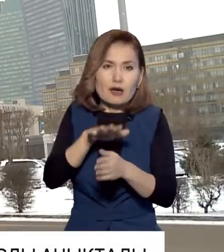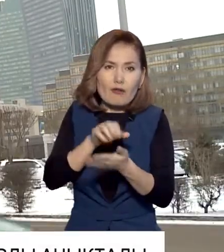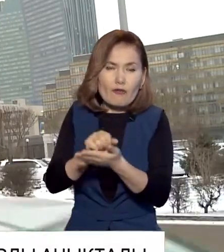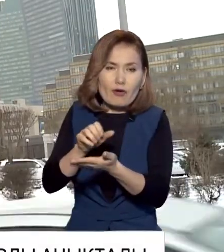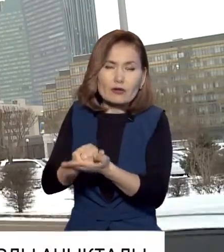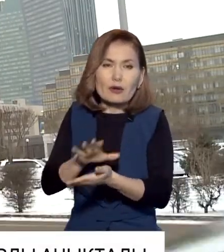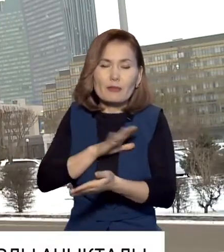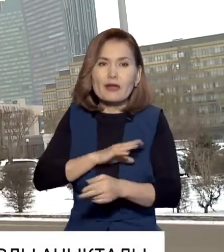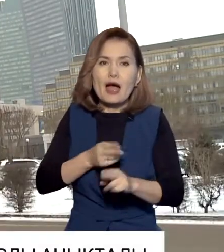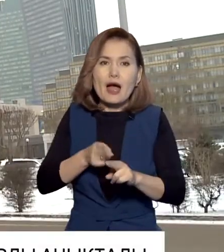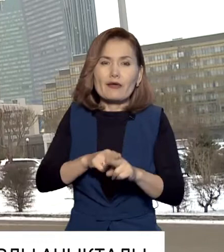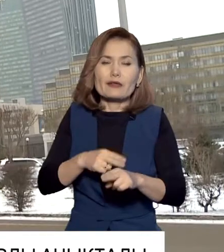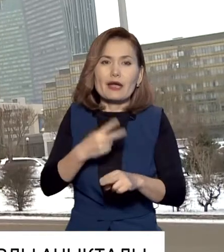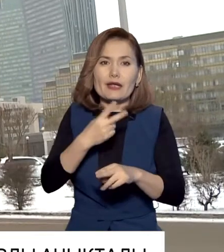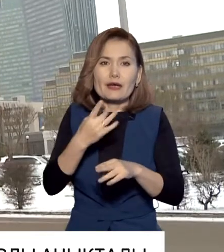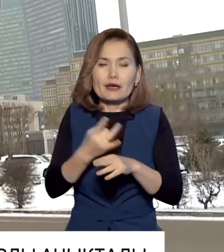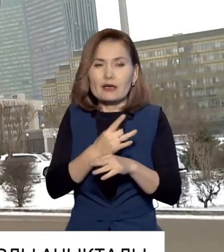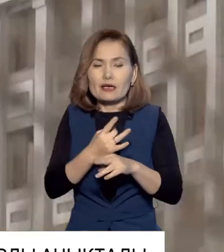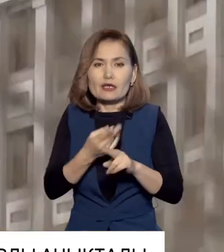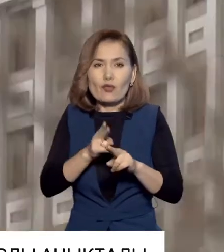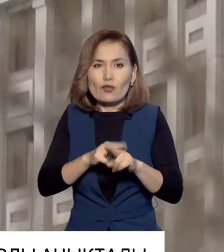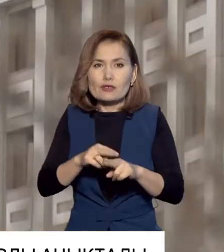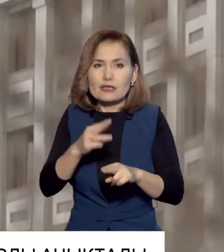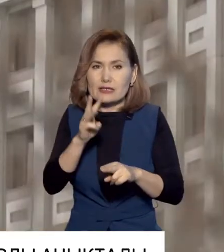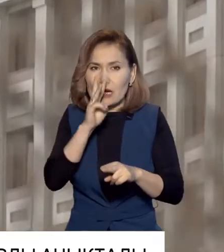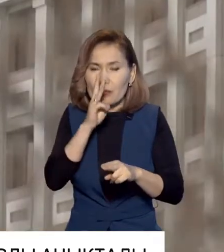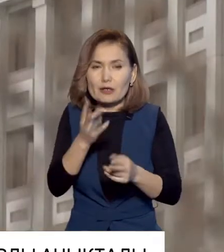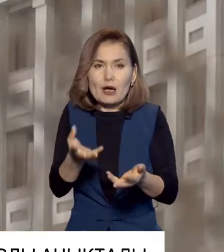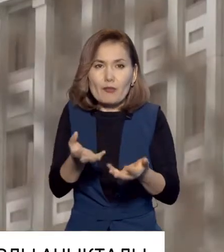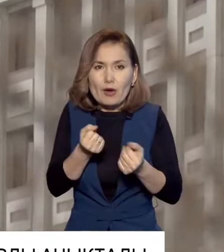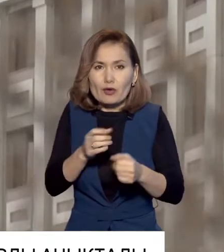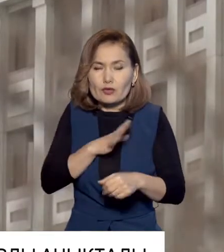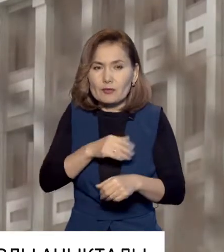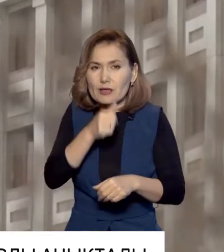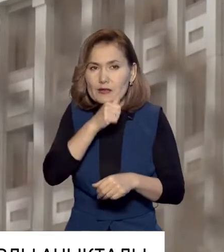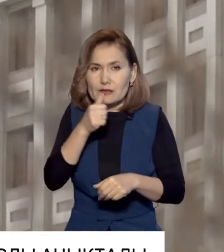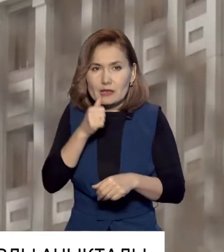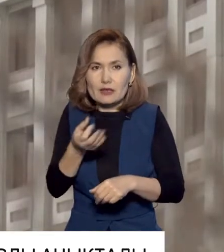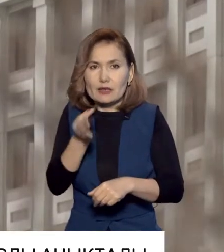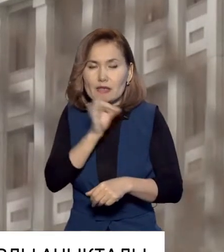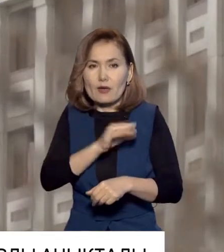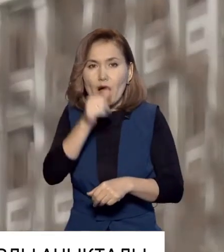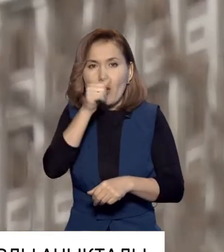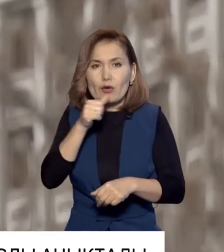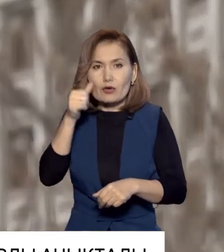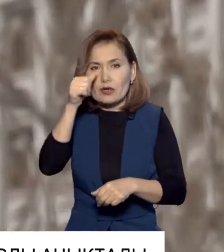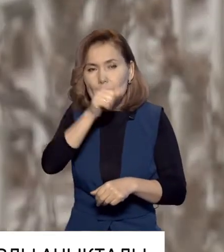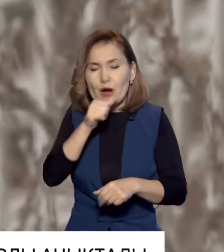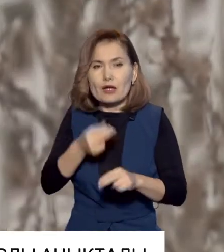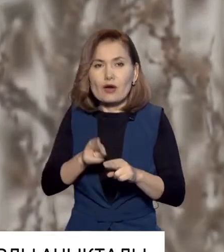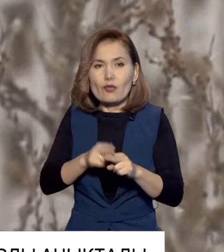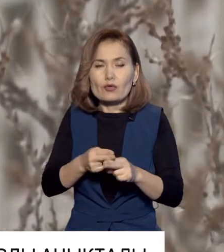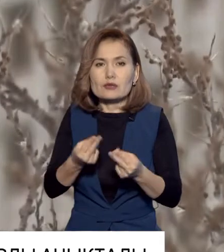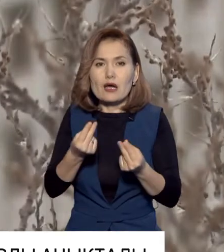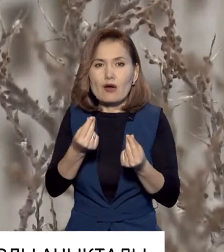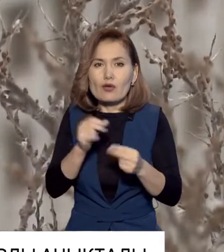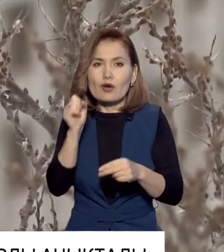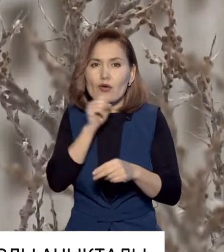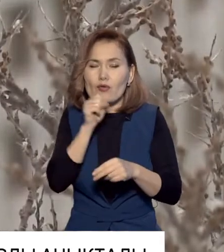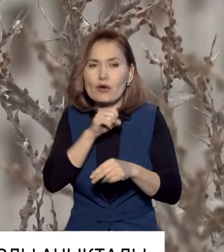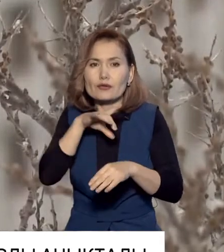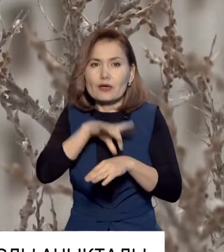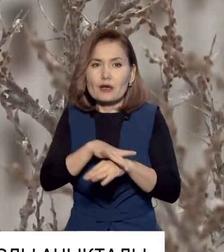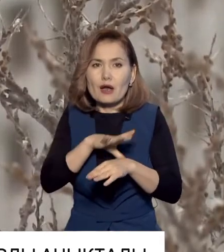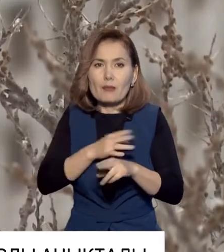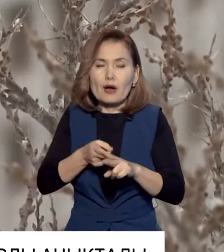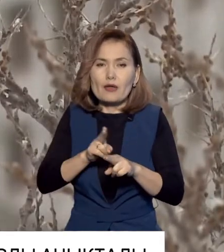2 қызметтің айлығын алып отырған. Сондай Қазмұнайгаздың есебінен былтыр Түркістанда амфитеатр соғылған. Ауқымды құрылыс барысында